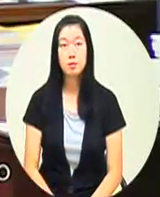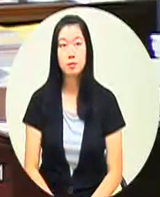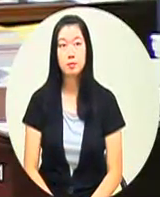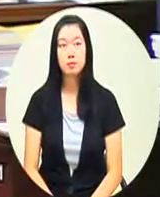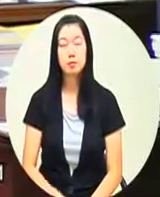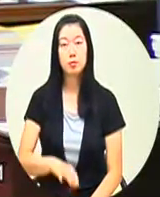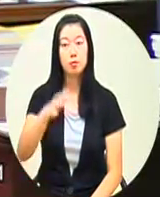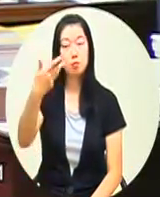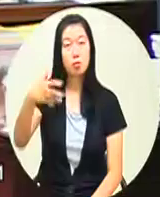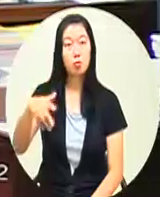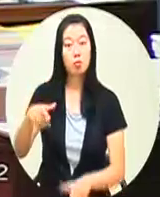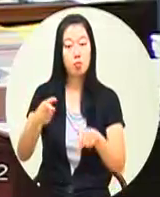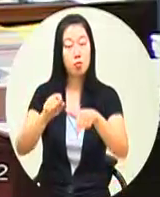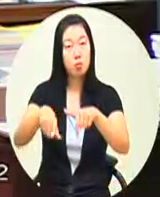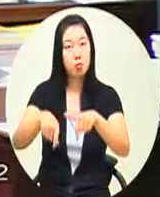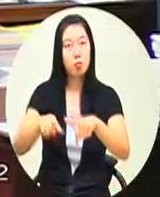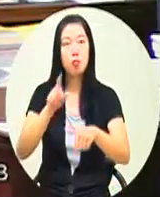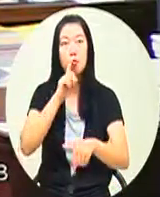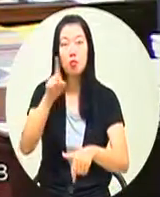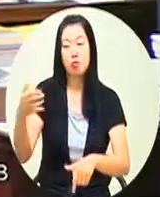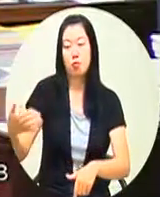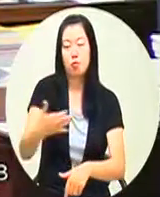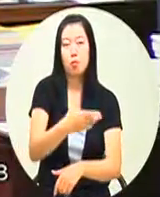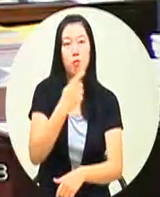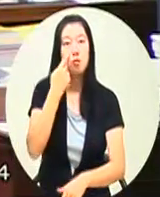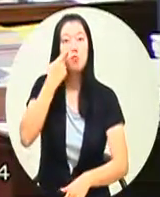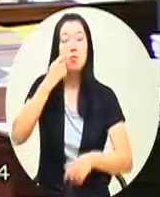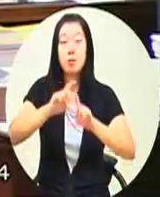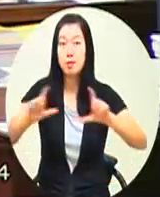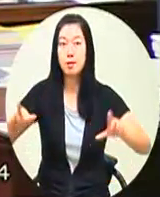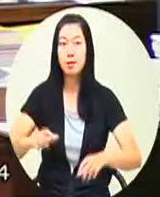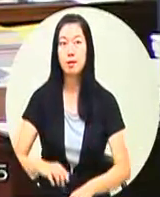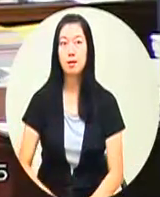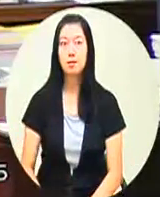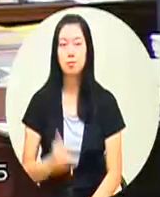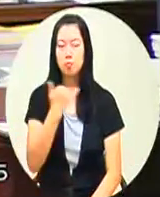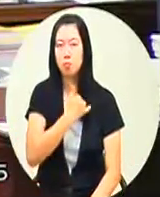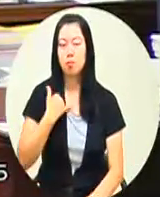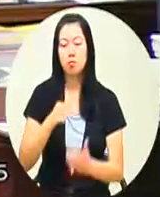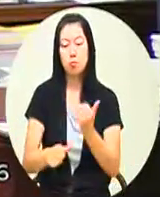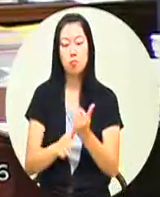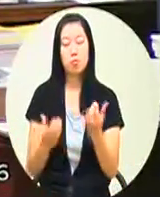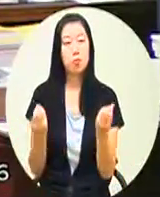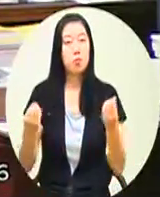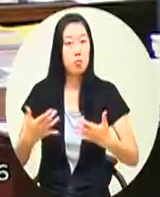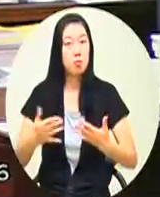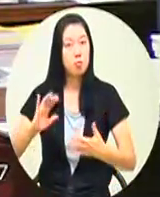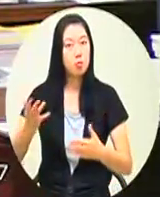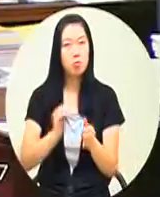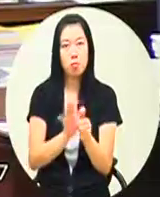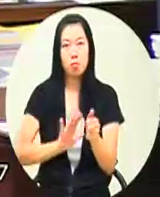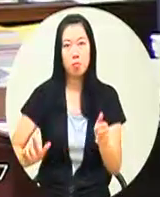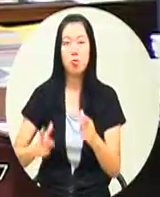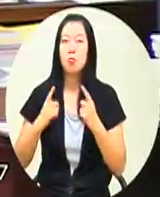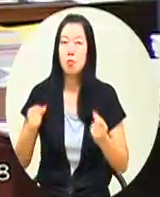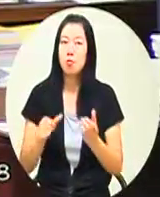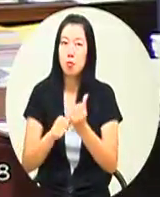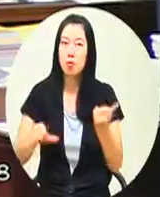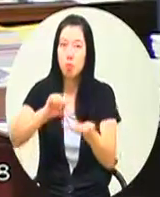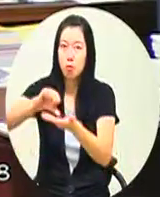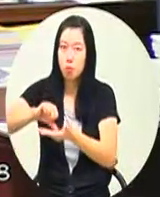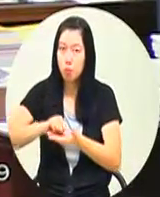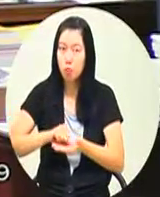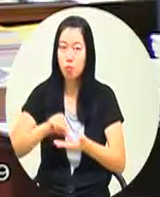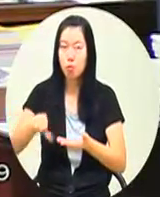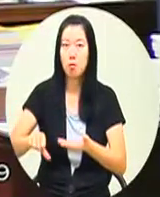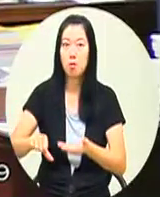司那只很大只的那只鱼，它可能没有繁殖的问题，可是它会造成其他原生种的一个生态上比